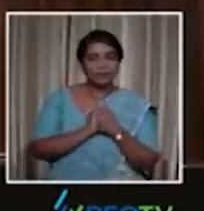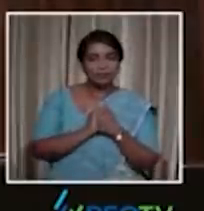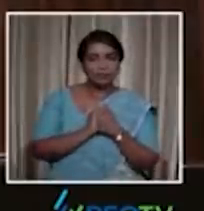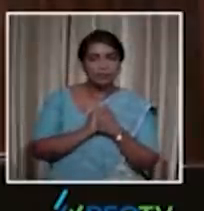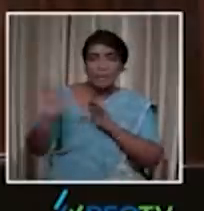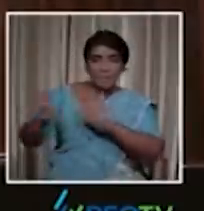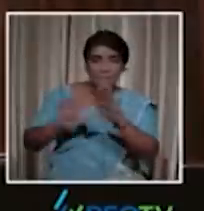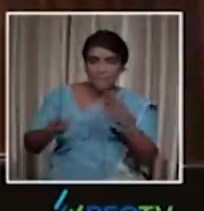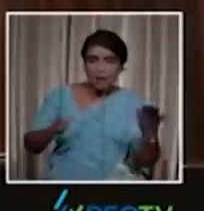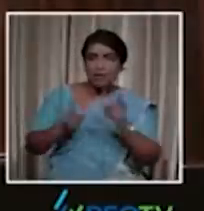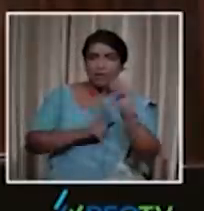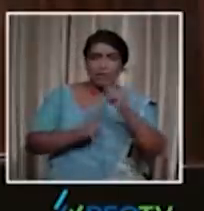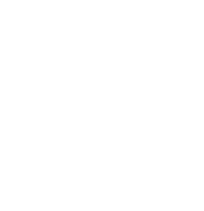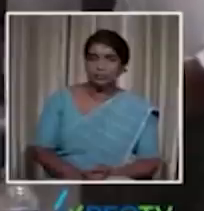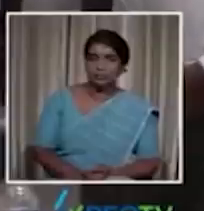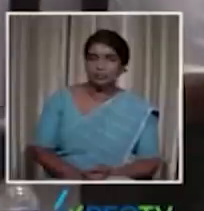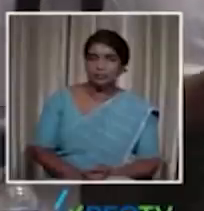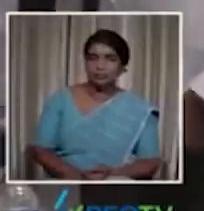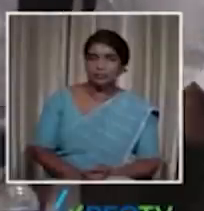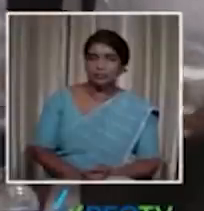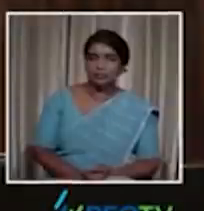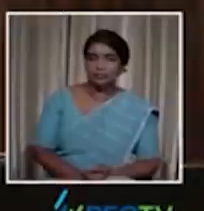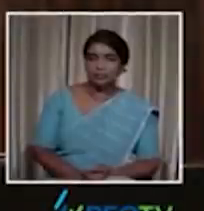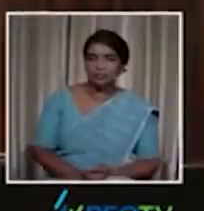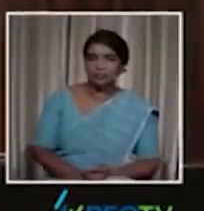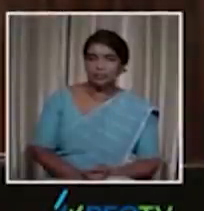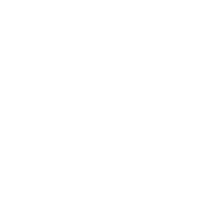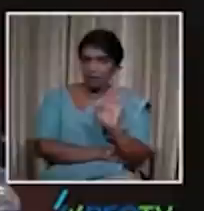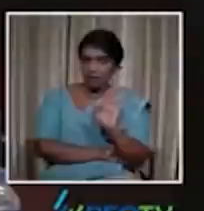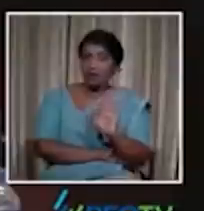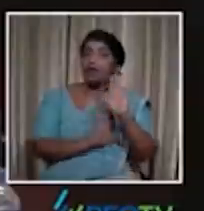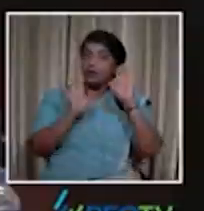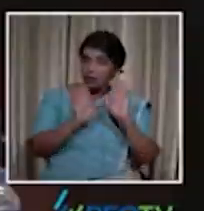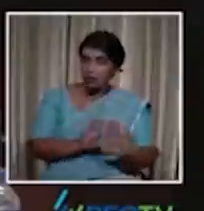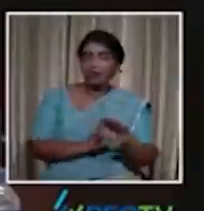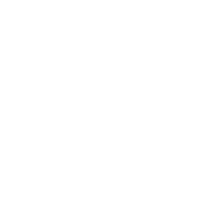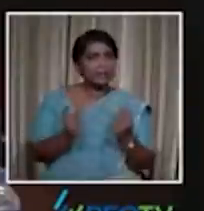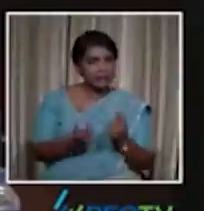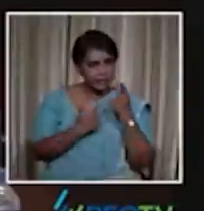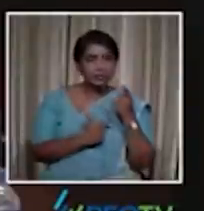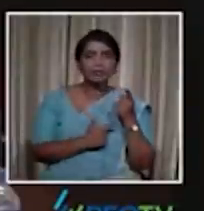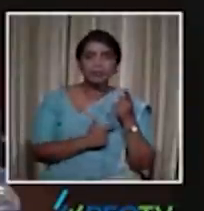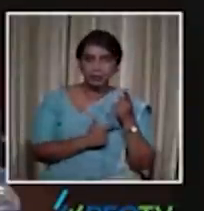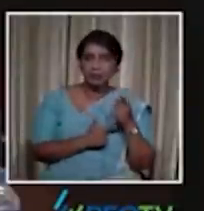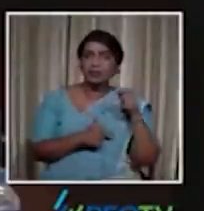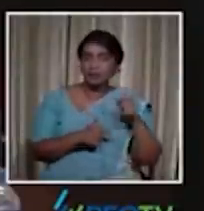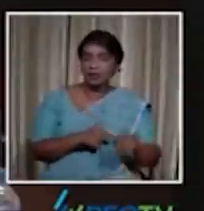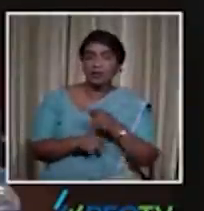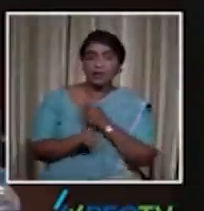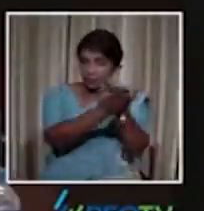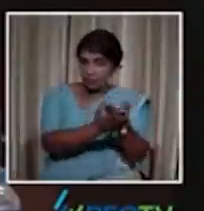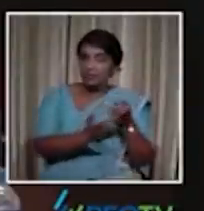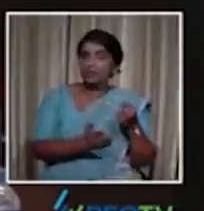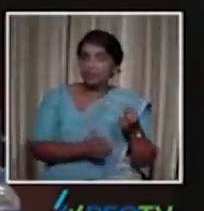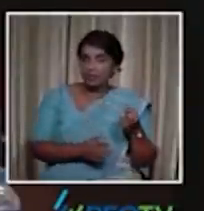නම් මේ මිනිස්සු මේ සභාව පවත්වාගෙන යන්නේ තීරුමක් නෑ. පිස්සු වගේ හැසිරෙනකොට කොහොමද සභාව පාලනය කරන්නේ? ඉතාමත්ම ඉක්මනින් මේ සබ්ස්ටැන්ටිව් මෝෂන්